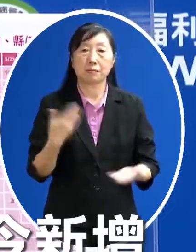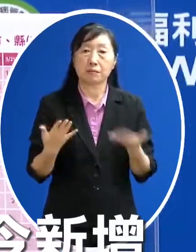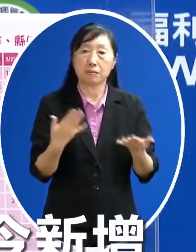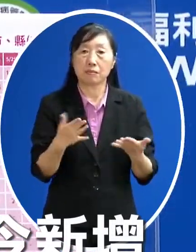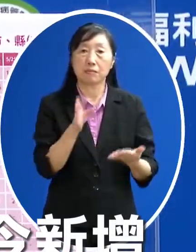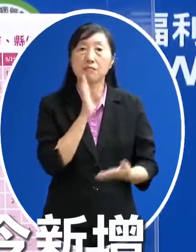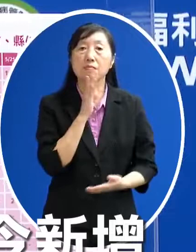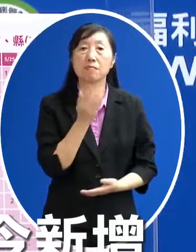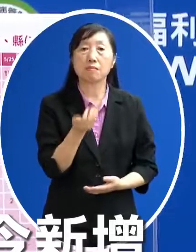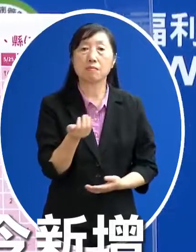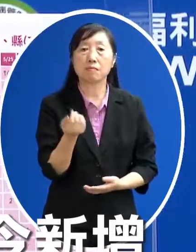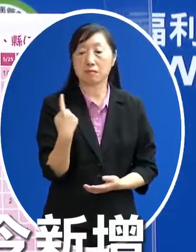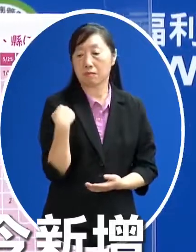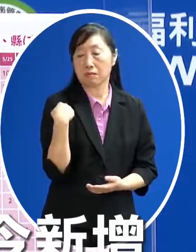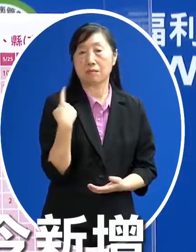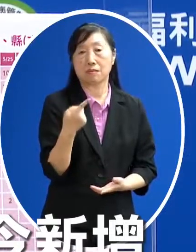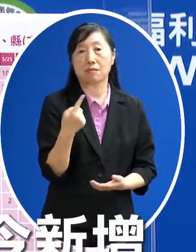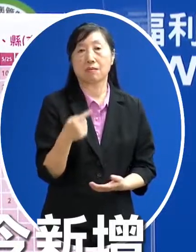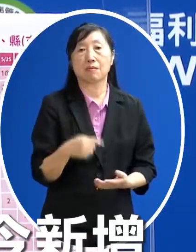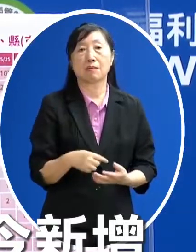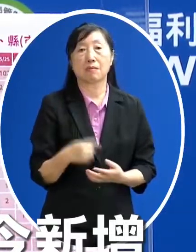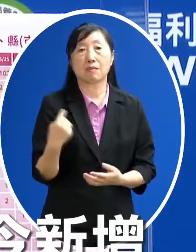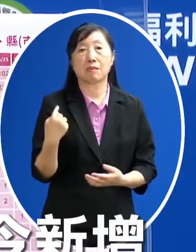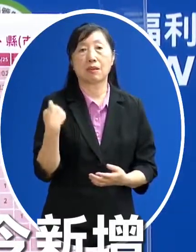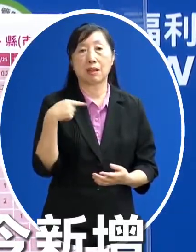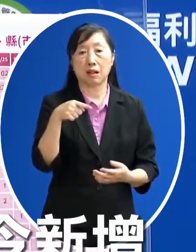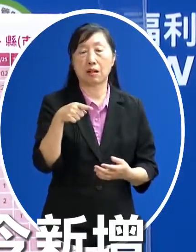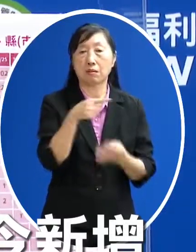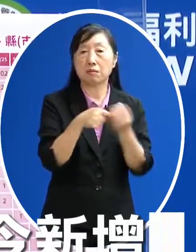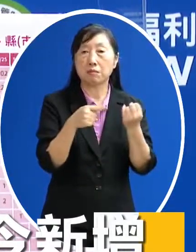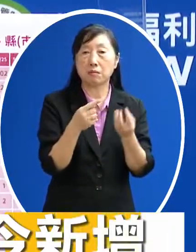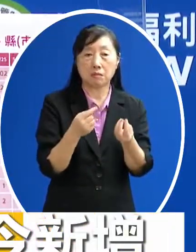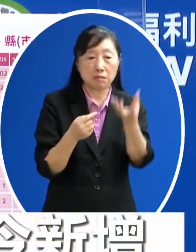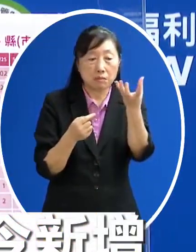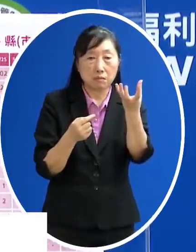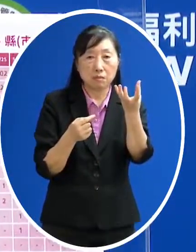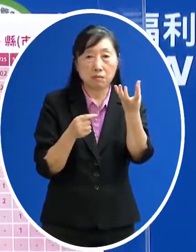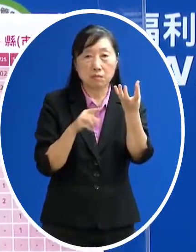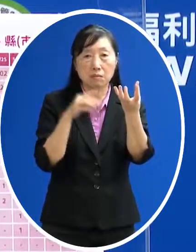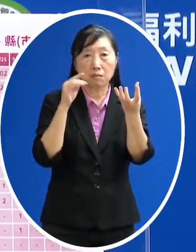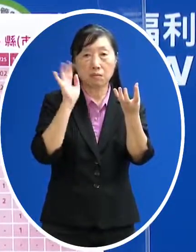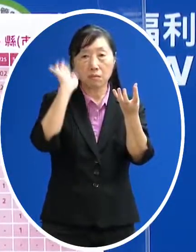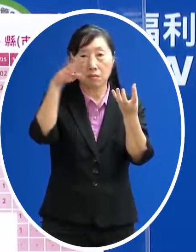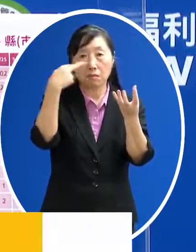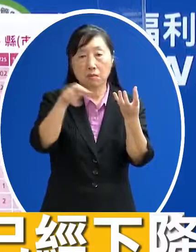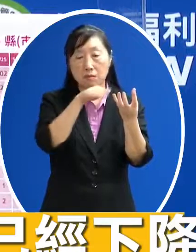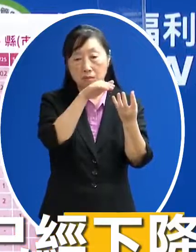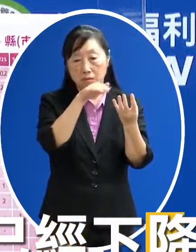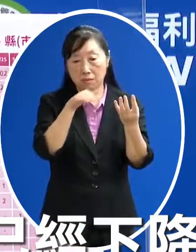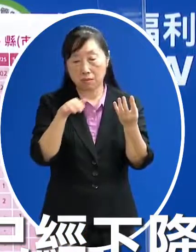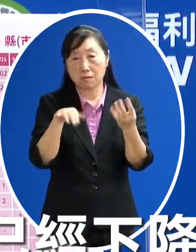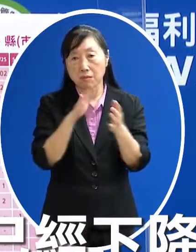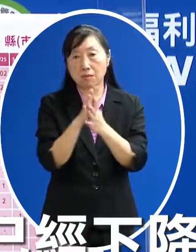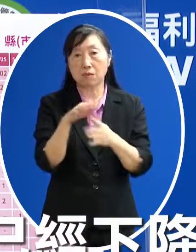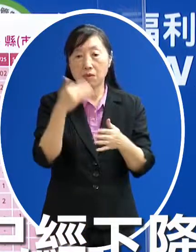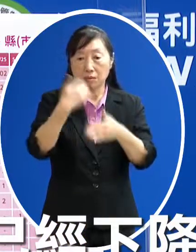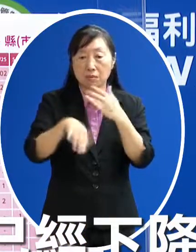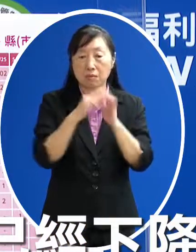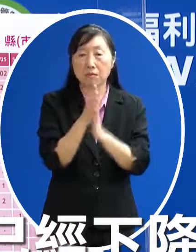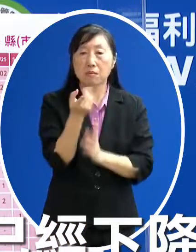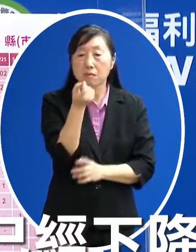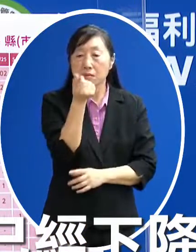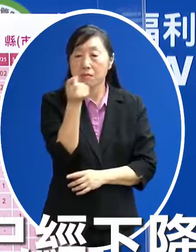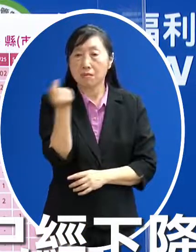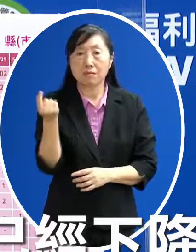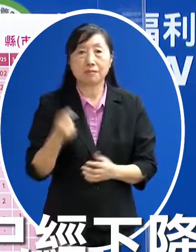在前一天哈这样的一个哈数目还稍微多一点，那其他的就已经是非常零星，好，那换句话